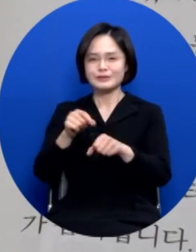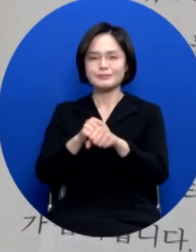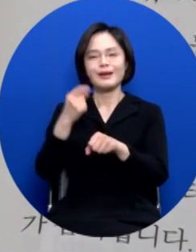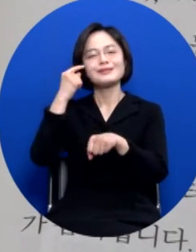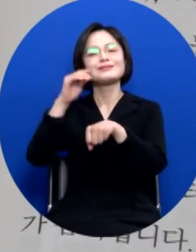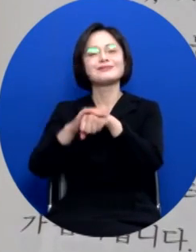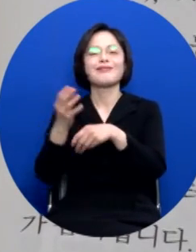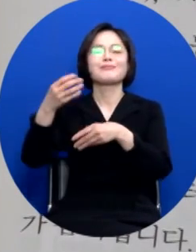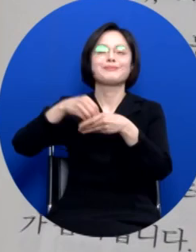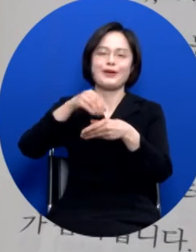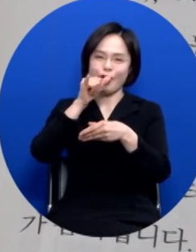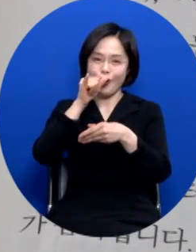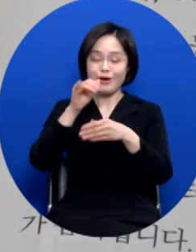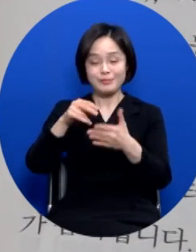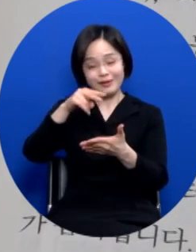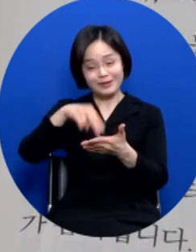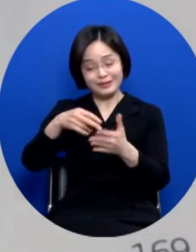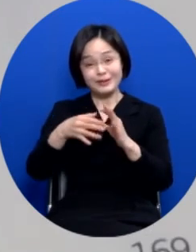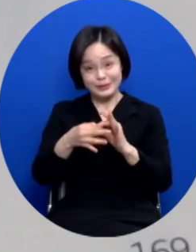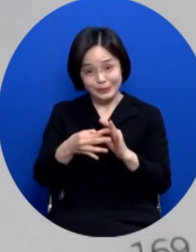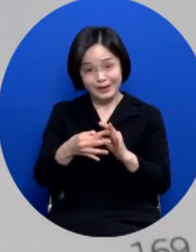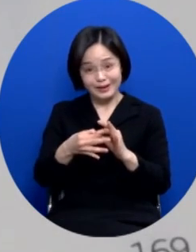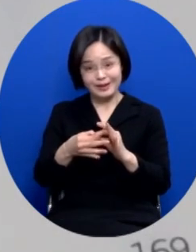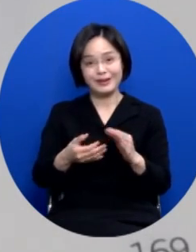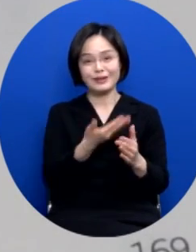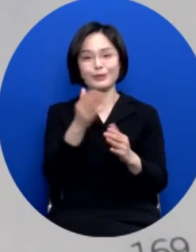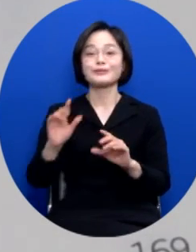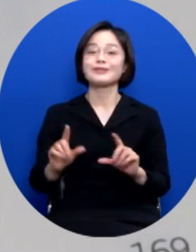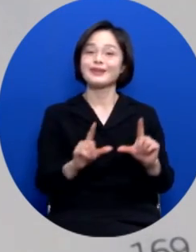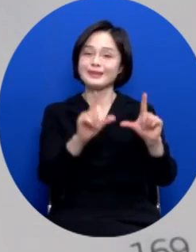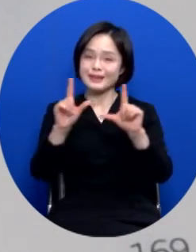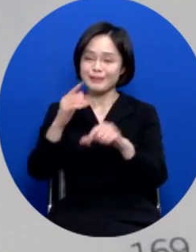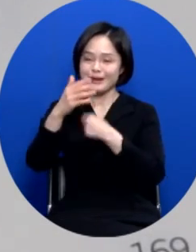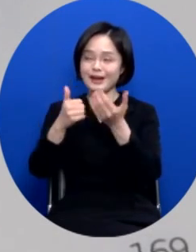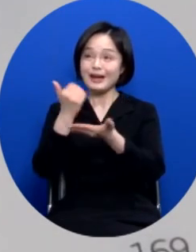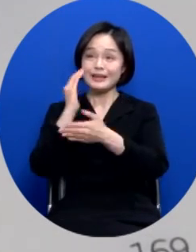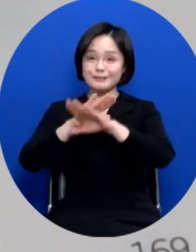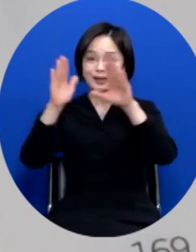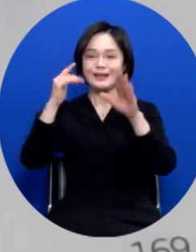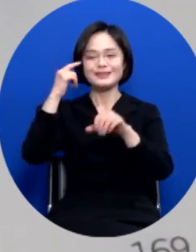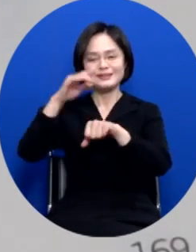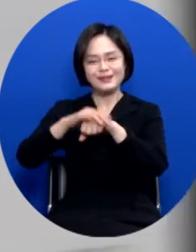여정을 통해 하늘의 지혜가 독자의 삶에 임하기를 바란다고